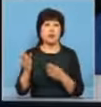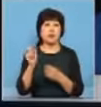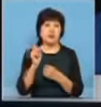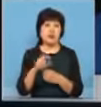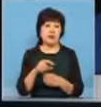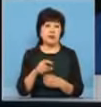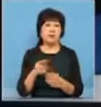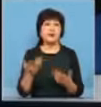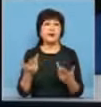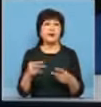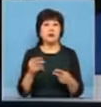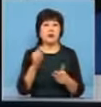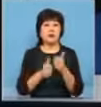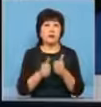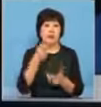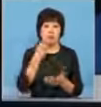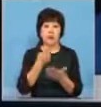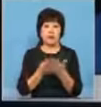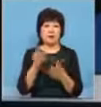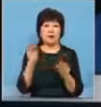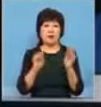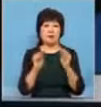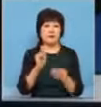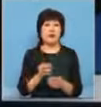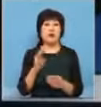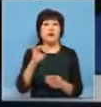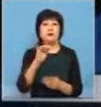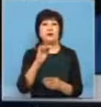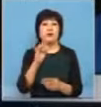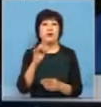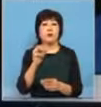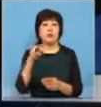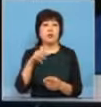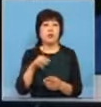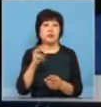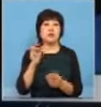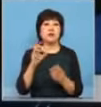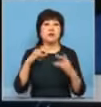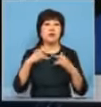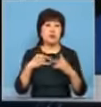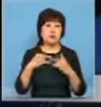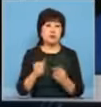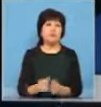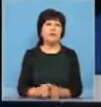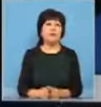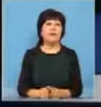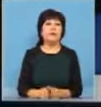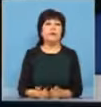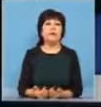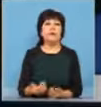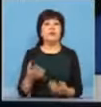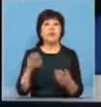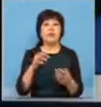где конкурсанты показывают оформленный фуршетный стол и защищают в течение 3 минут. Критерии оценок,